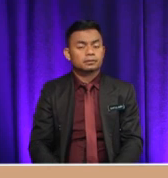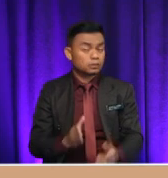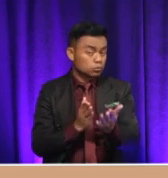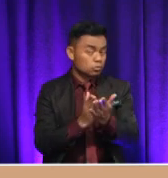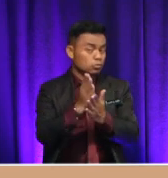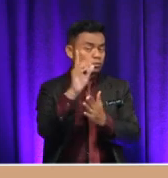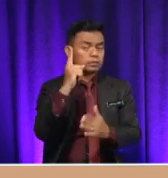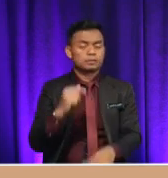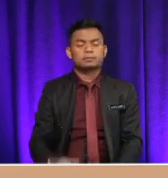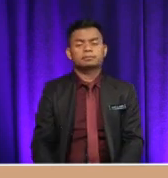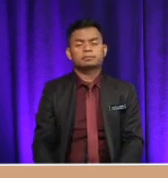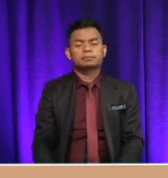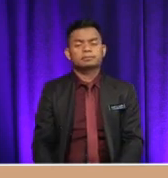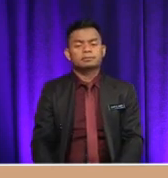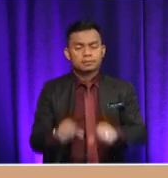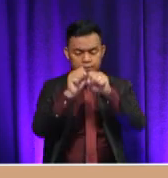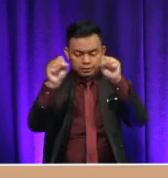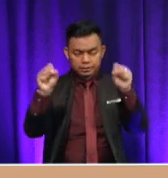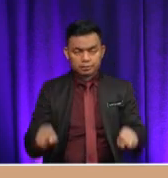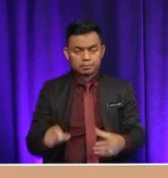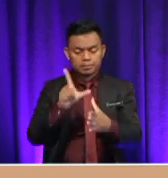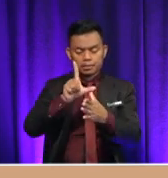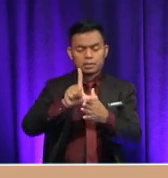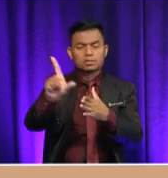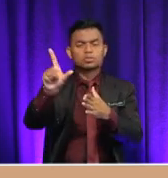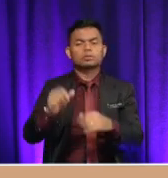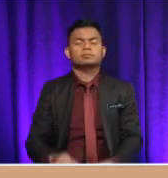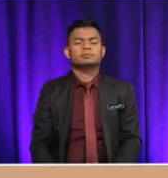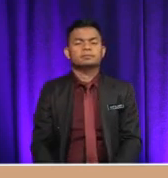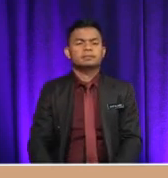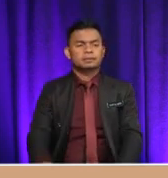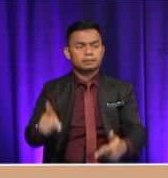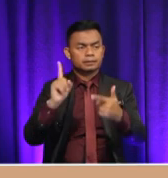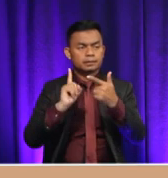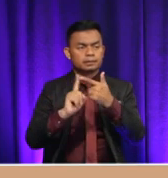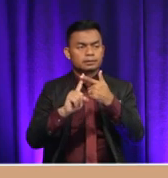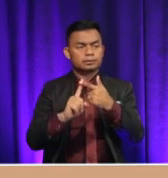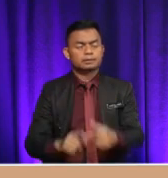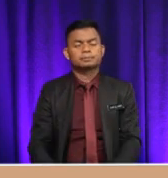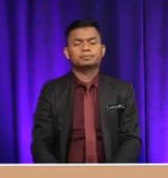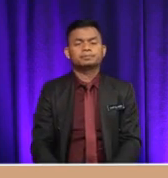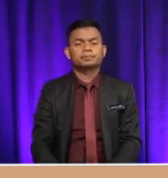itu nama sistem langsung oke yang kedua pula contoh